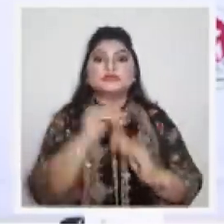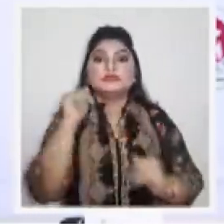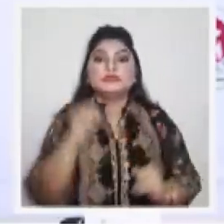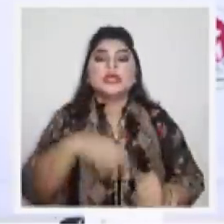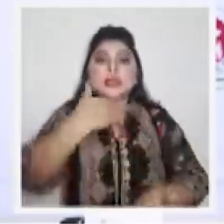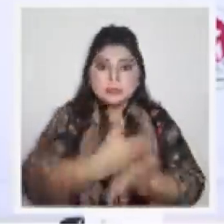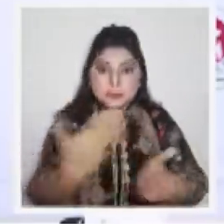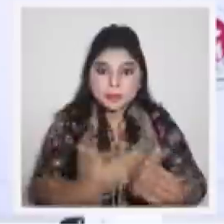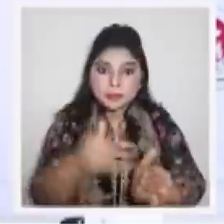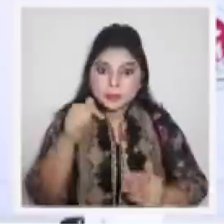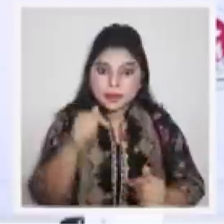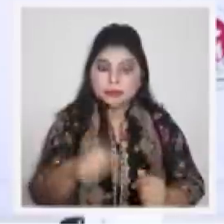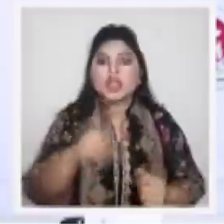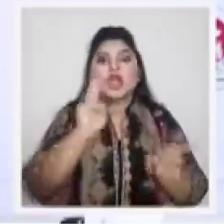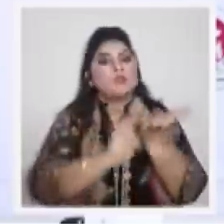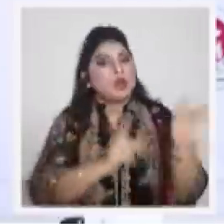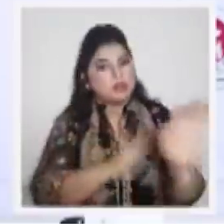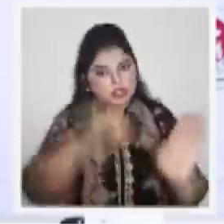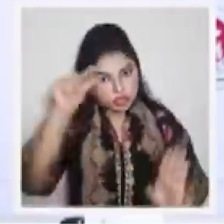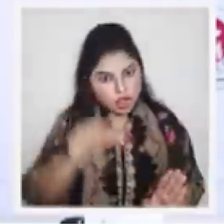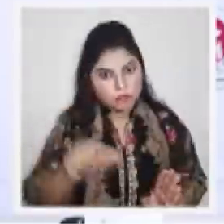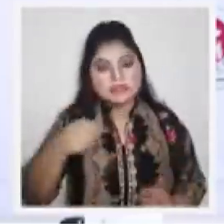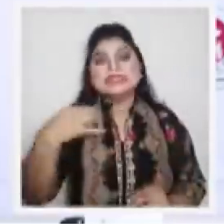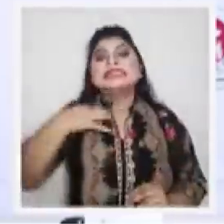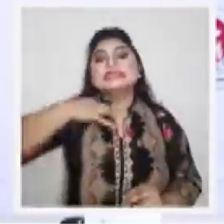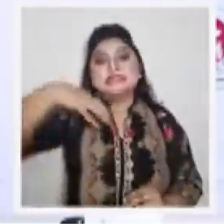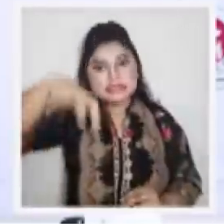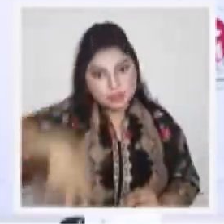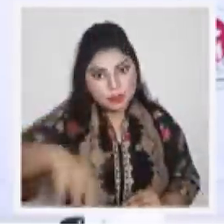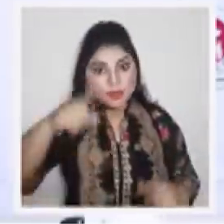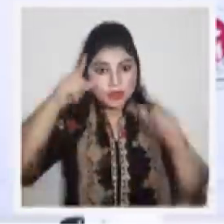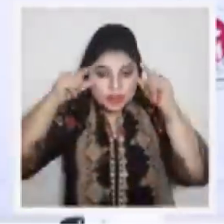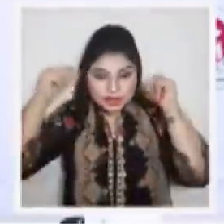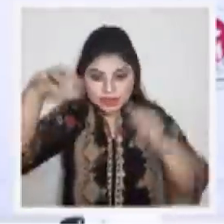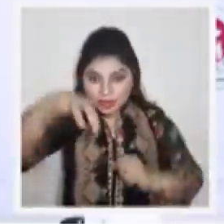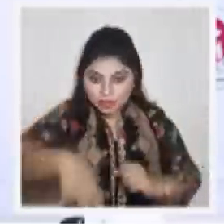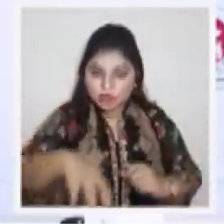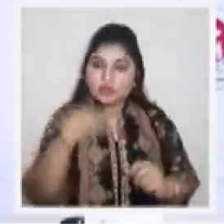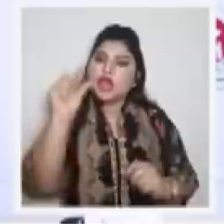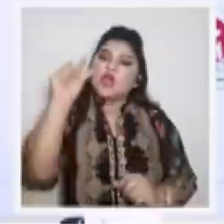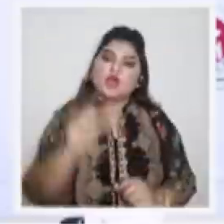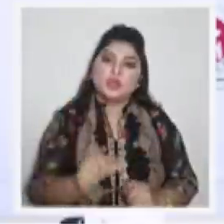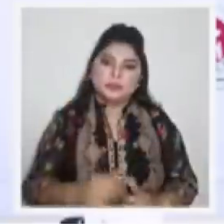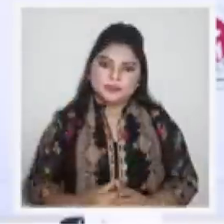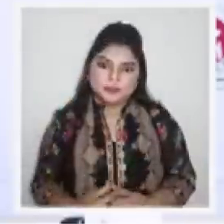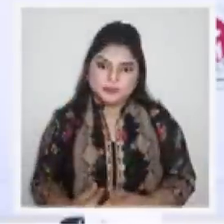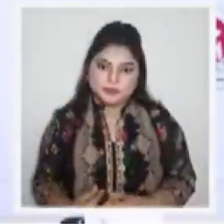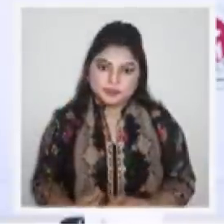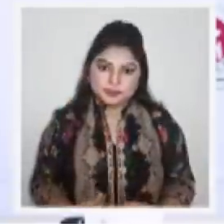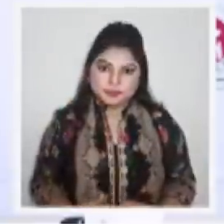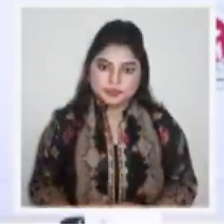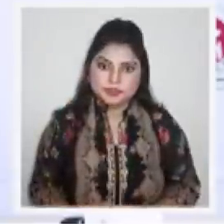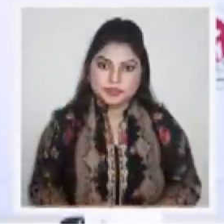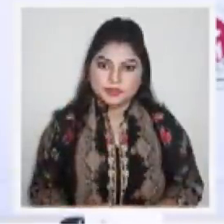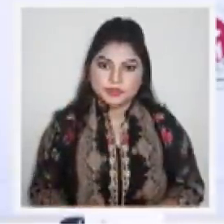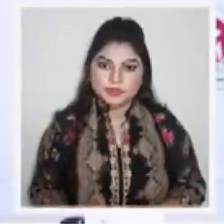353.8 প্রতি 10 লক্ষ লোকের মধ্যে। এবং ময়মনসিংহ ডিস্ট্রিক্টের মধ্যে সবচেয়ে হায়েস্ট ময়মনসিংহ ডিস্ট্রিক্ট, এরপরে